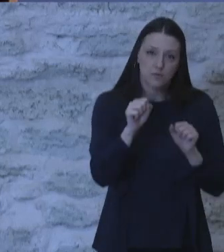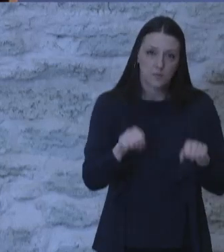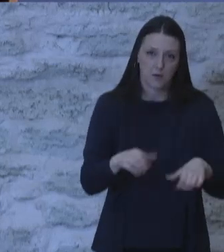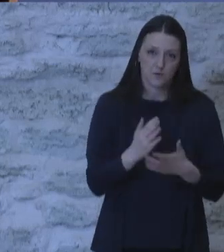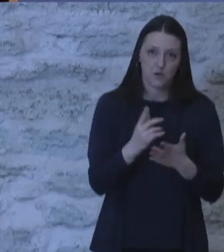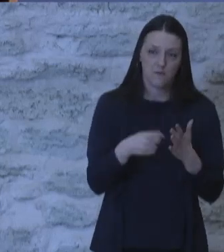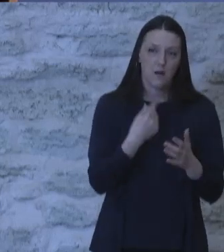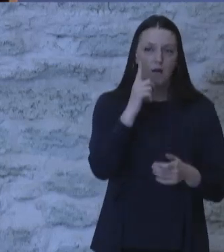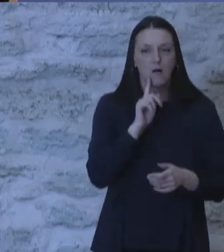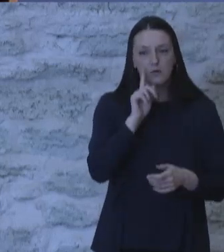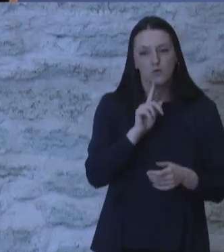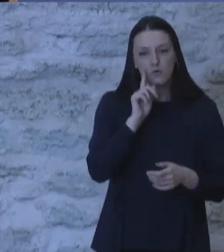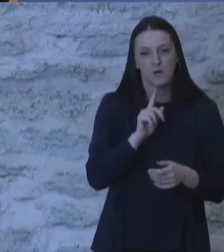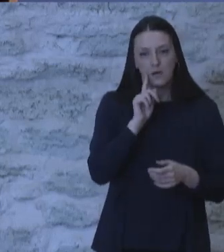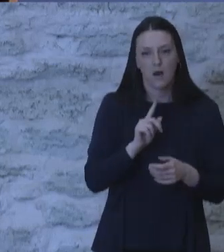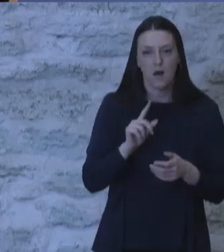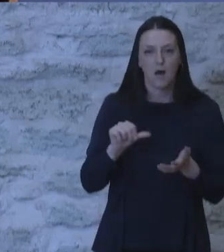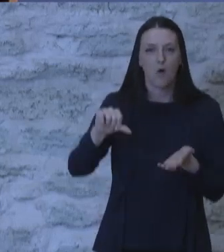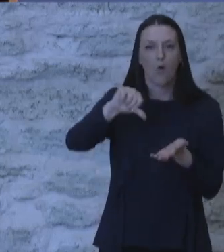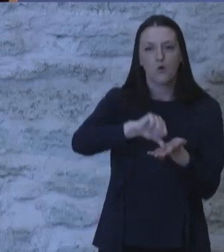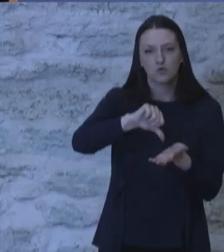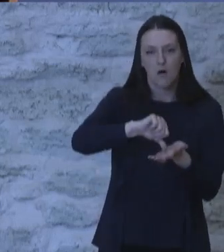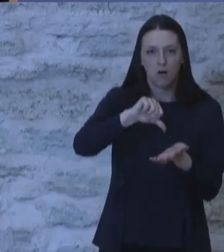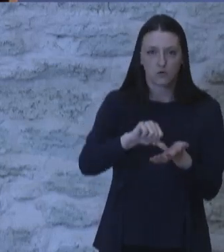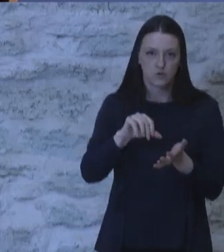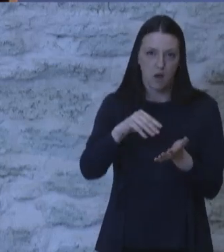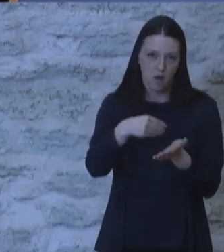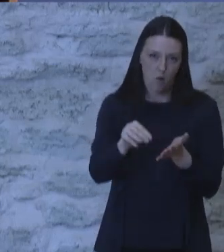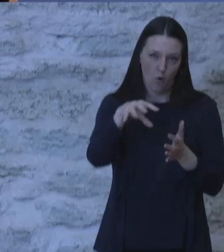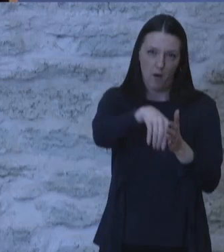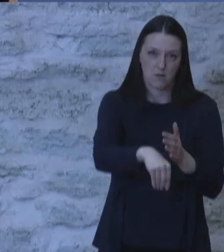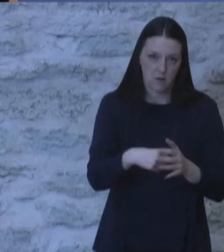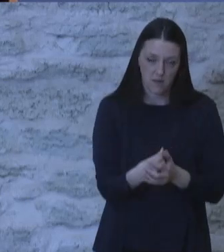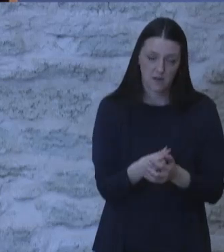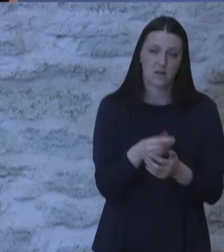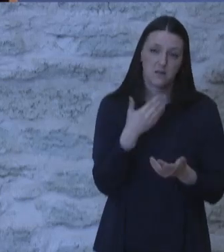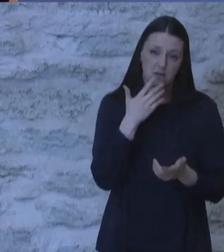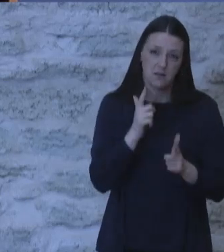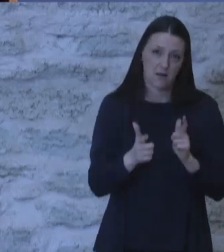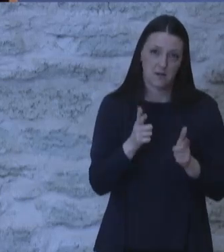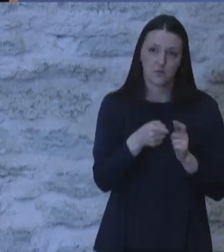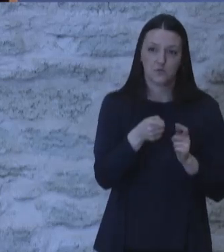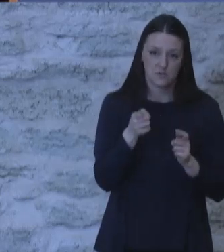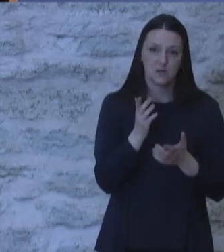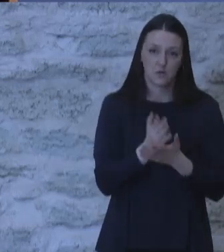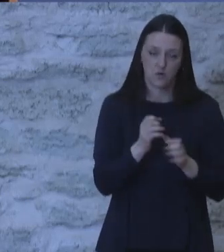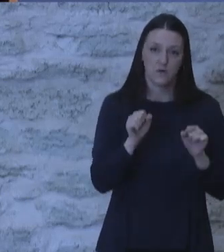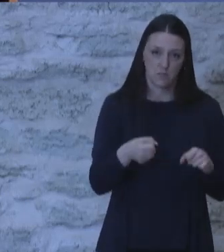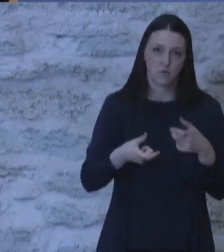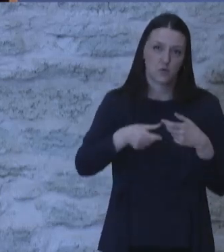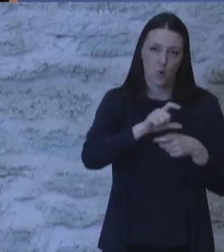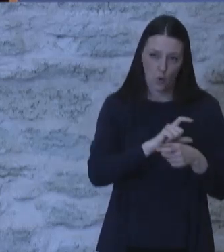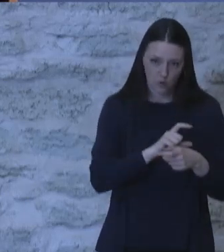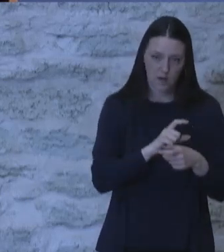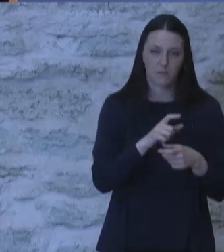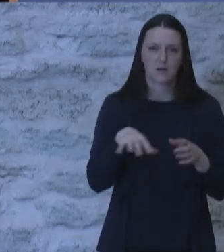ajutine osaluse omandamine, nii et tegelikult siin on võimalusi rohkem ja need on